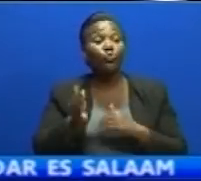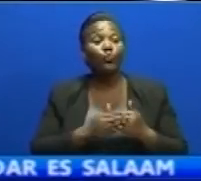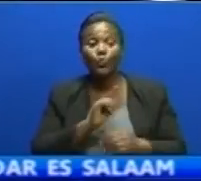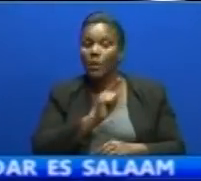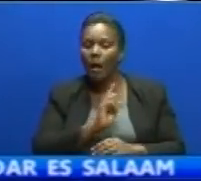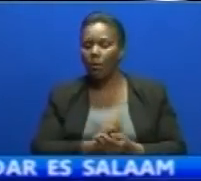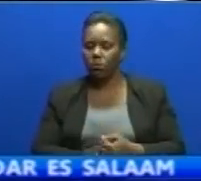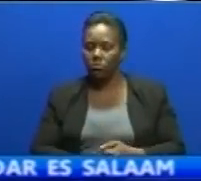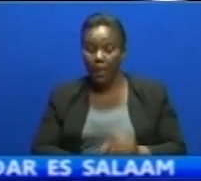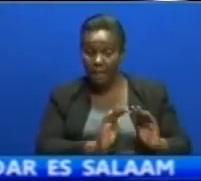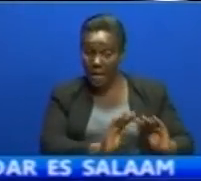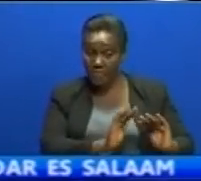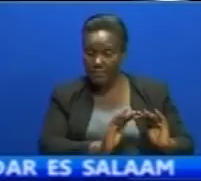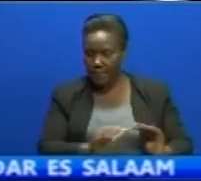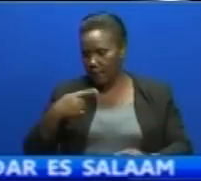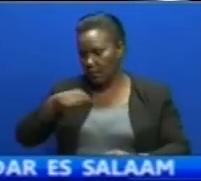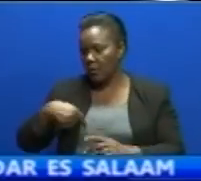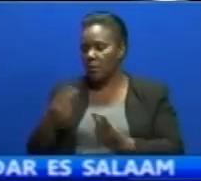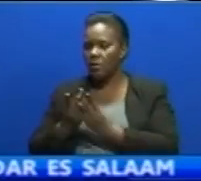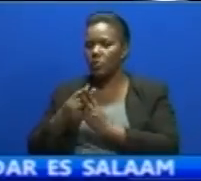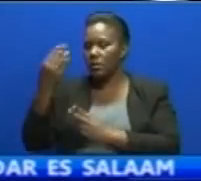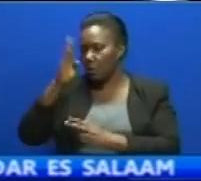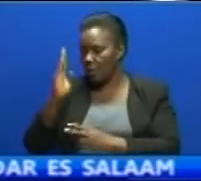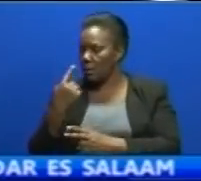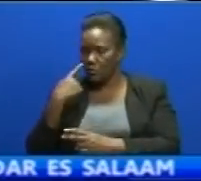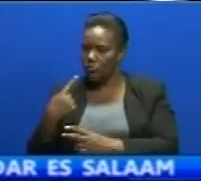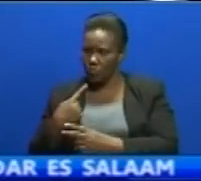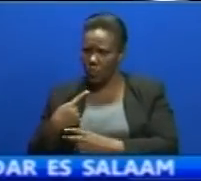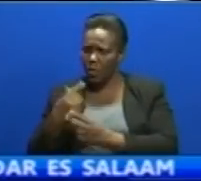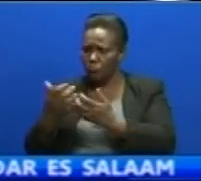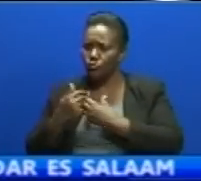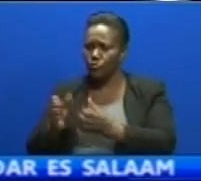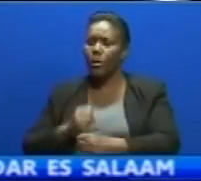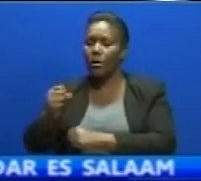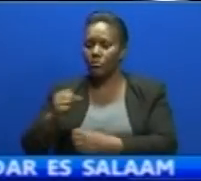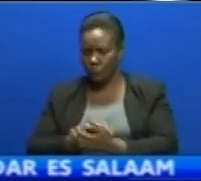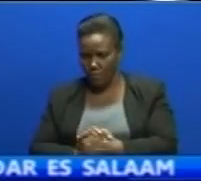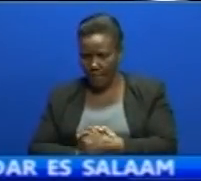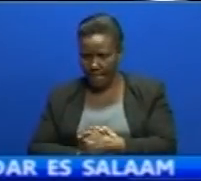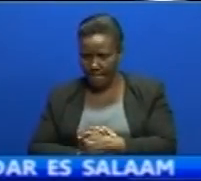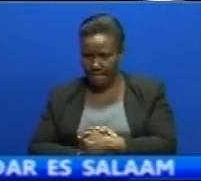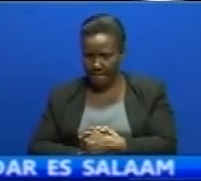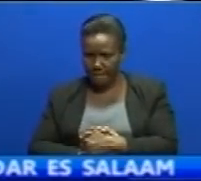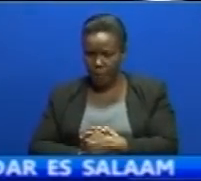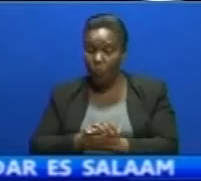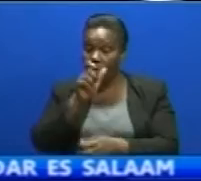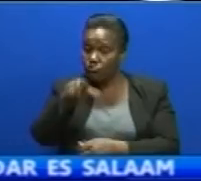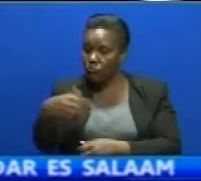msiende. Na ndio maana sisi kama serikali tumeendelea kuchukua hatua kwa wale ambao